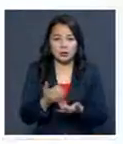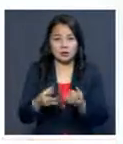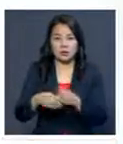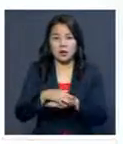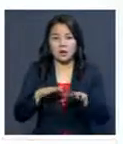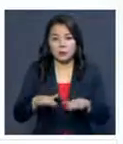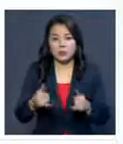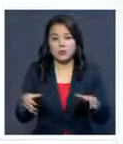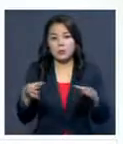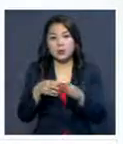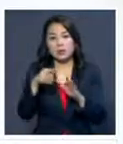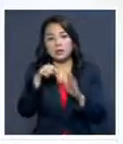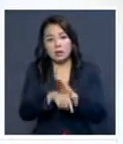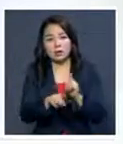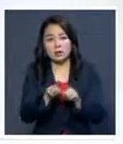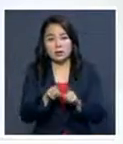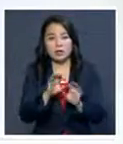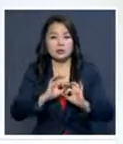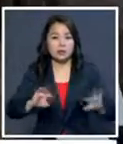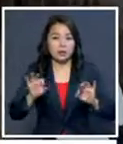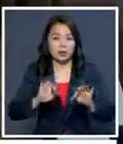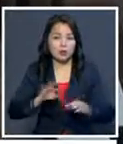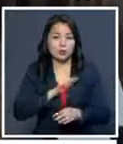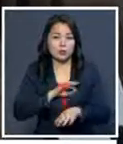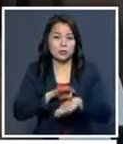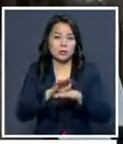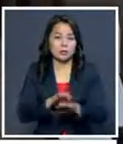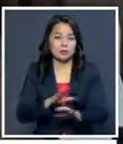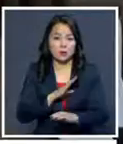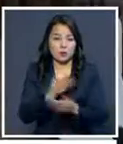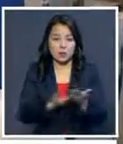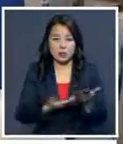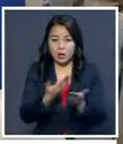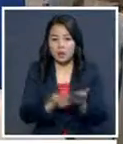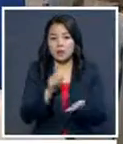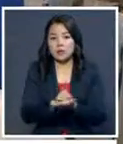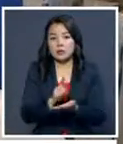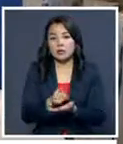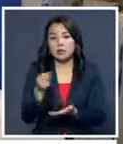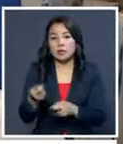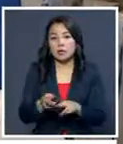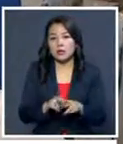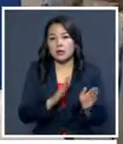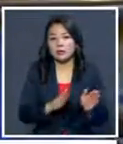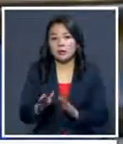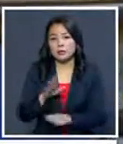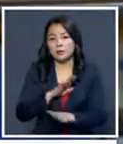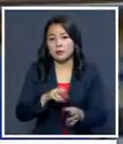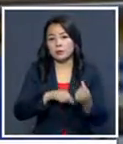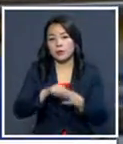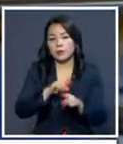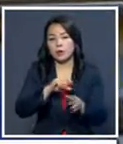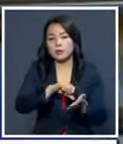мемлекеттік кірістер департаменті осы мәселе бойынша түсіндіру жұмыстарын жүргізіп жатыр. Салық амнистиясына ілінбейтін бизнес өкілдері де